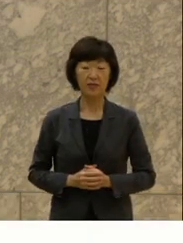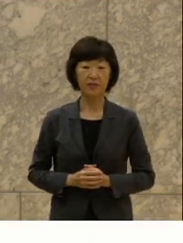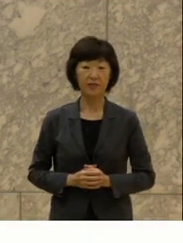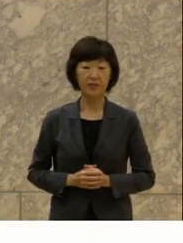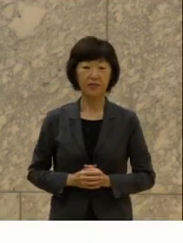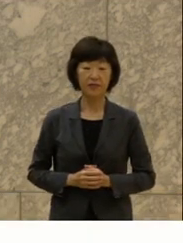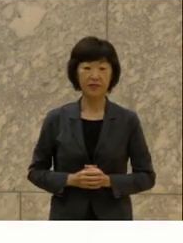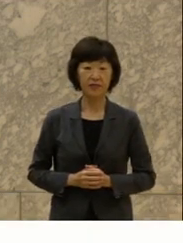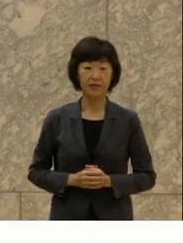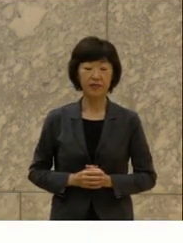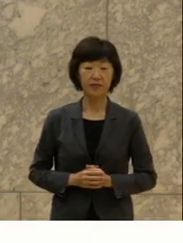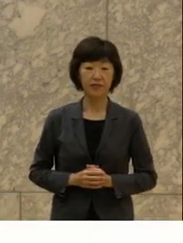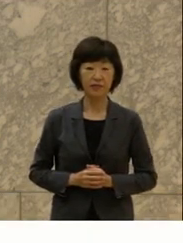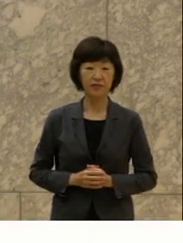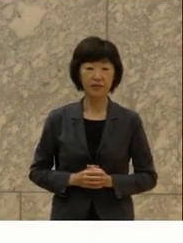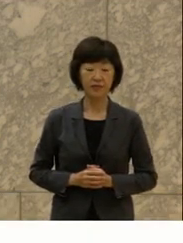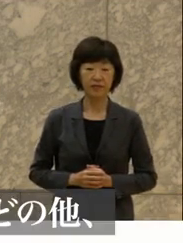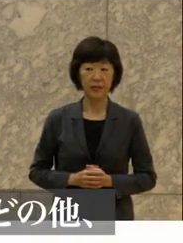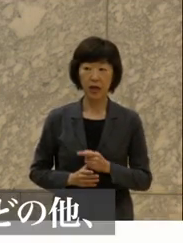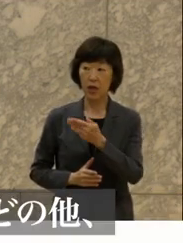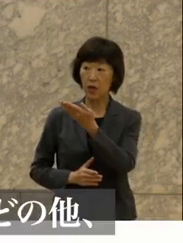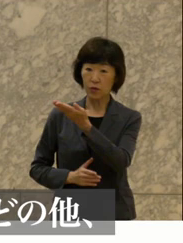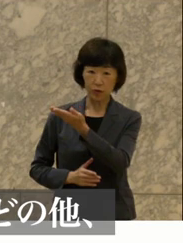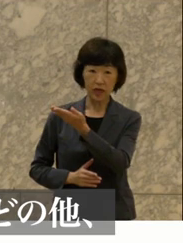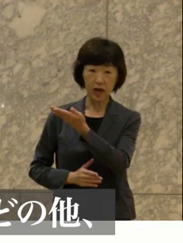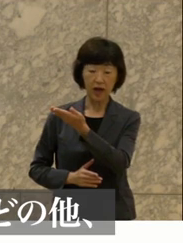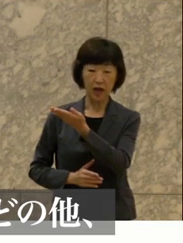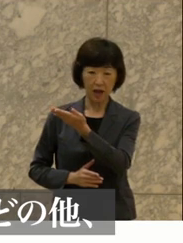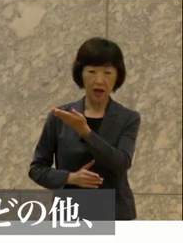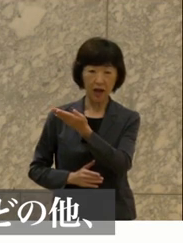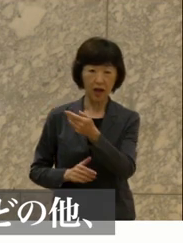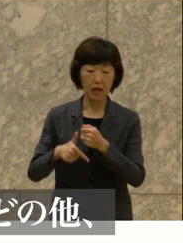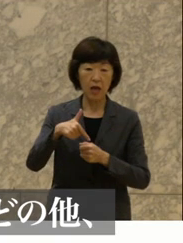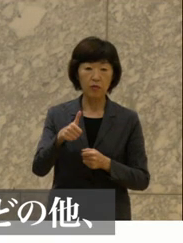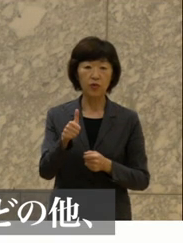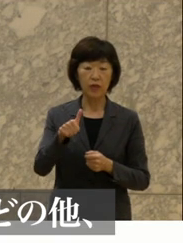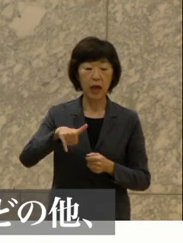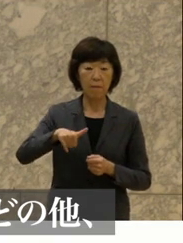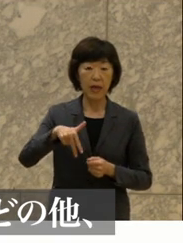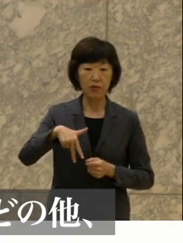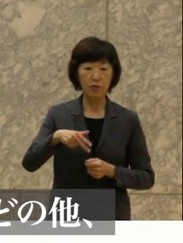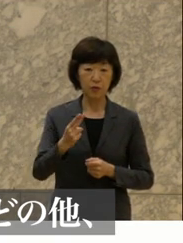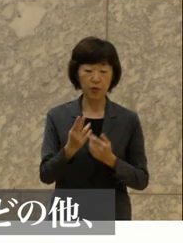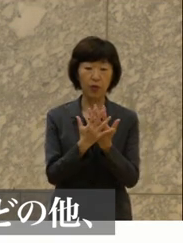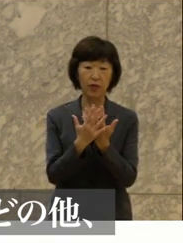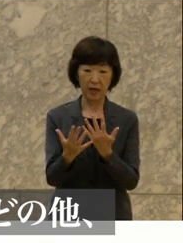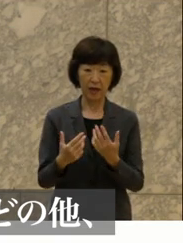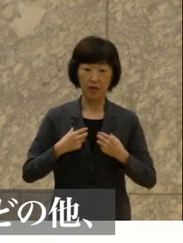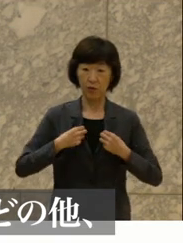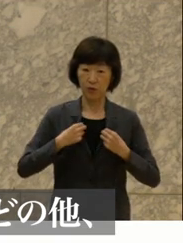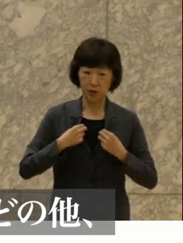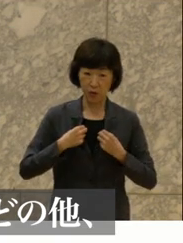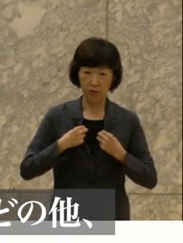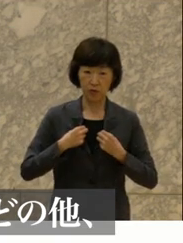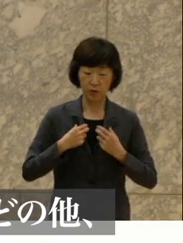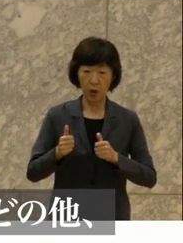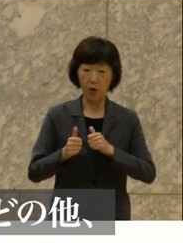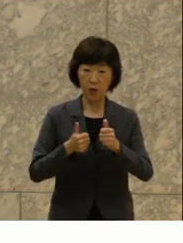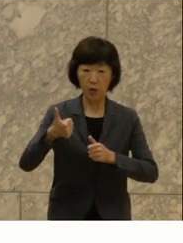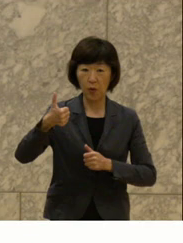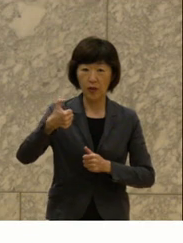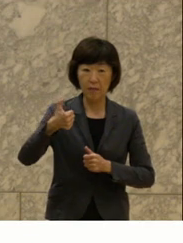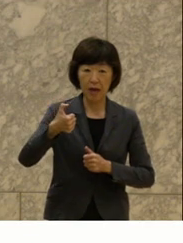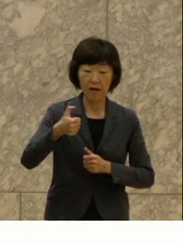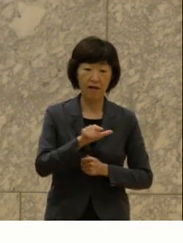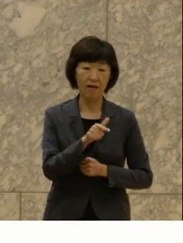なお隣接する土星ギャラリーではブダペスト大会の興奮を蘇らせるユニフォームや競技用タイマーなどの